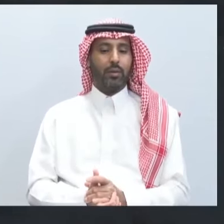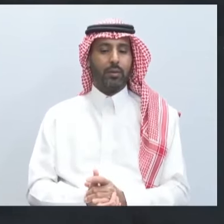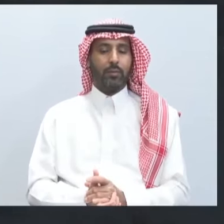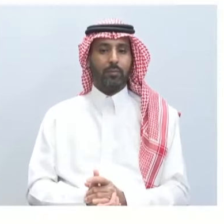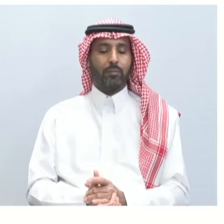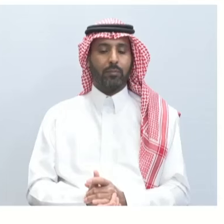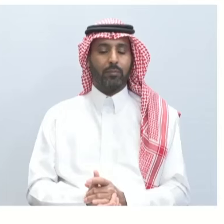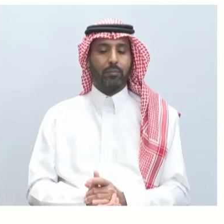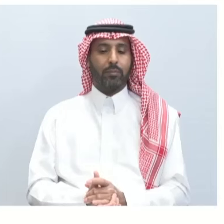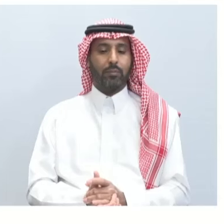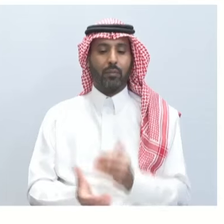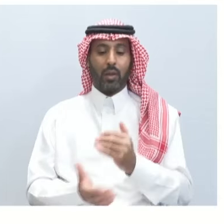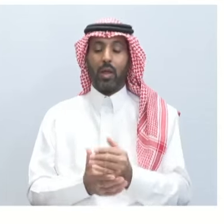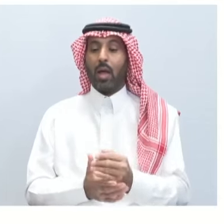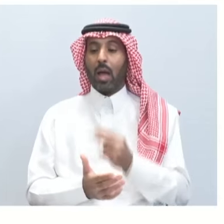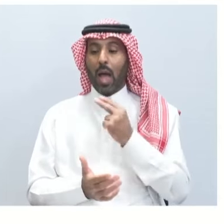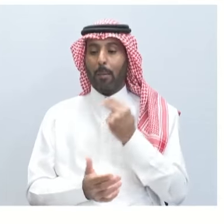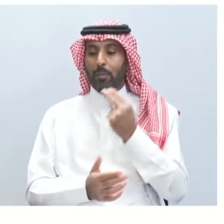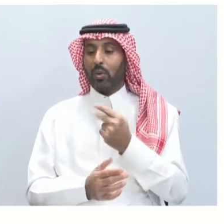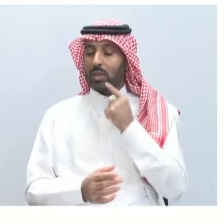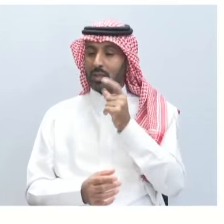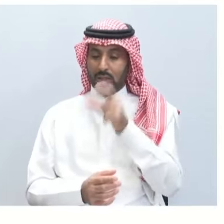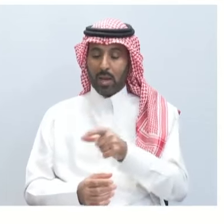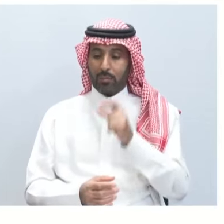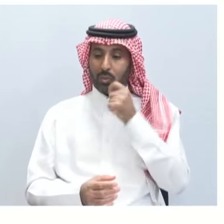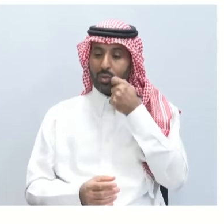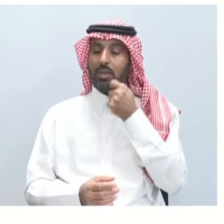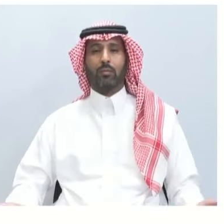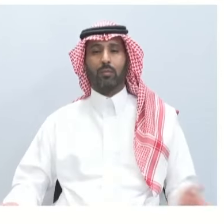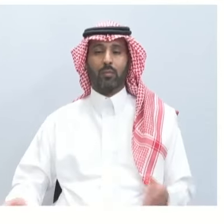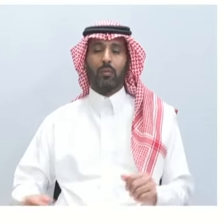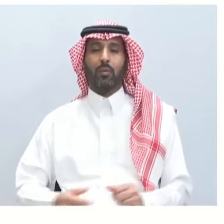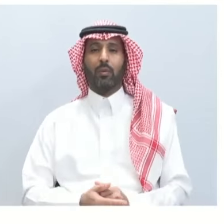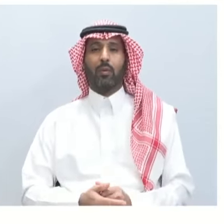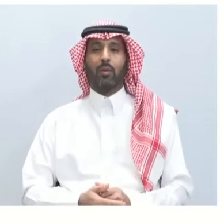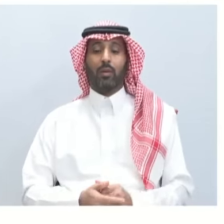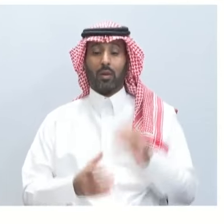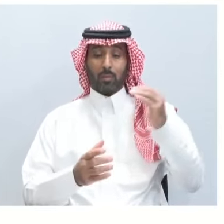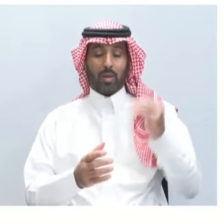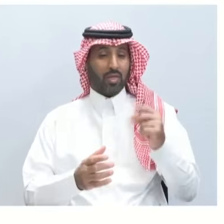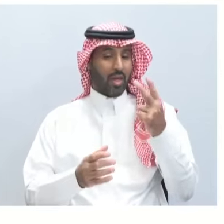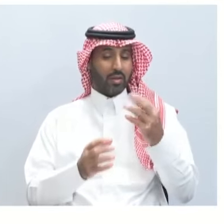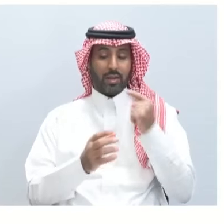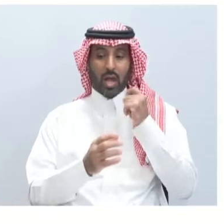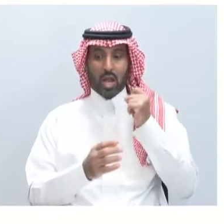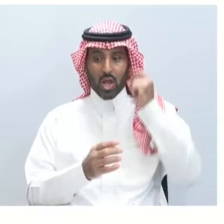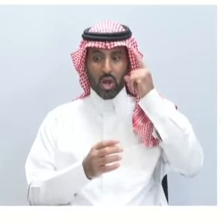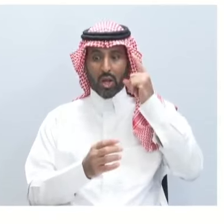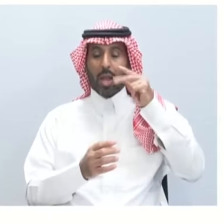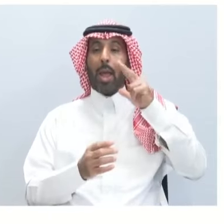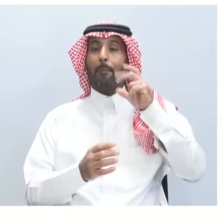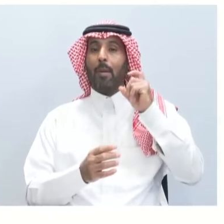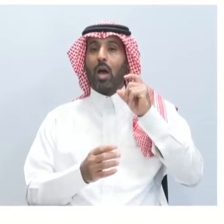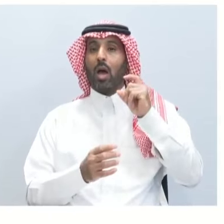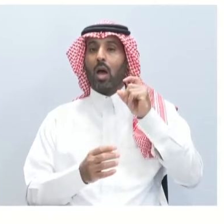احسنتم لقمان هو عبد صالح لقمان عبد صالح العباره الثانيه الحكمه ما